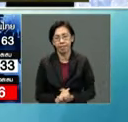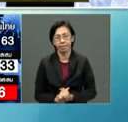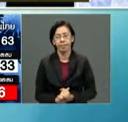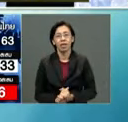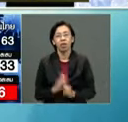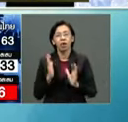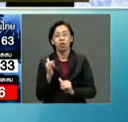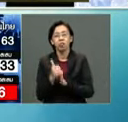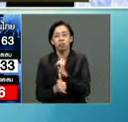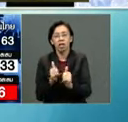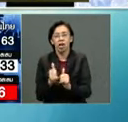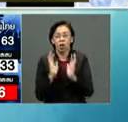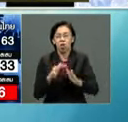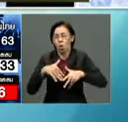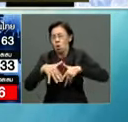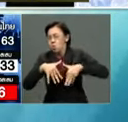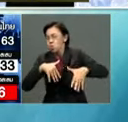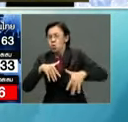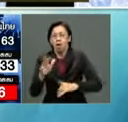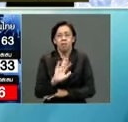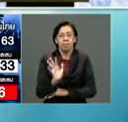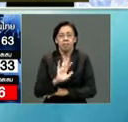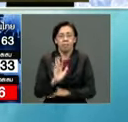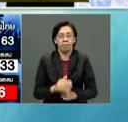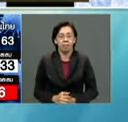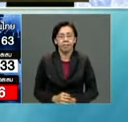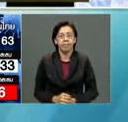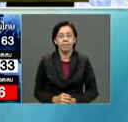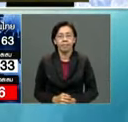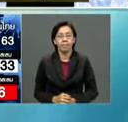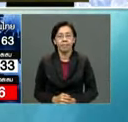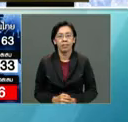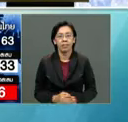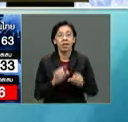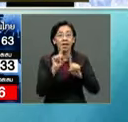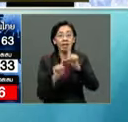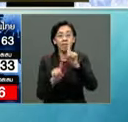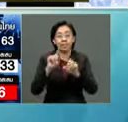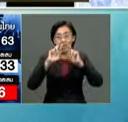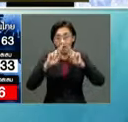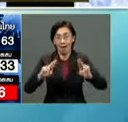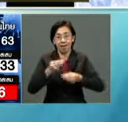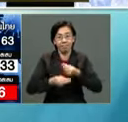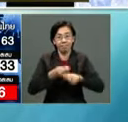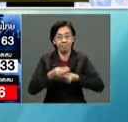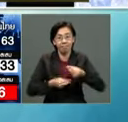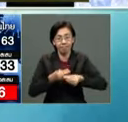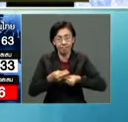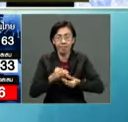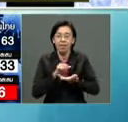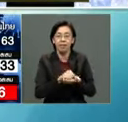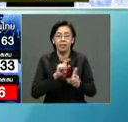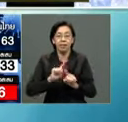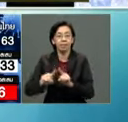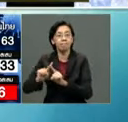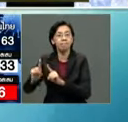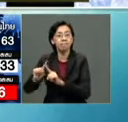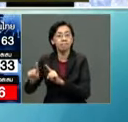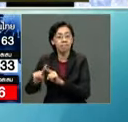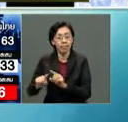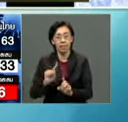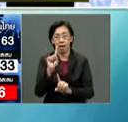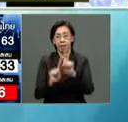ครับไม่ต้องไปแออัดกันในเฉพาะบางห้างนะครับส่วนการประเมินร้านค้านะครับโดยส่วนใหญ่แล้วนะครับก็อยู่